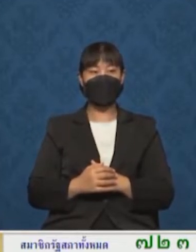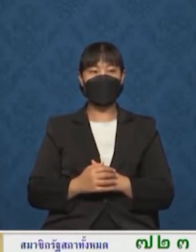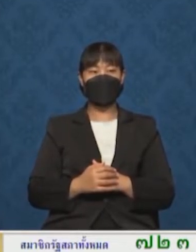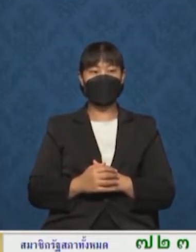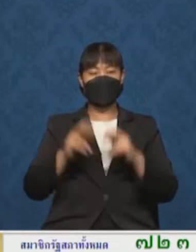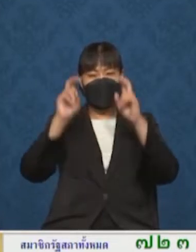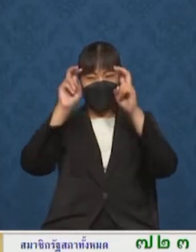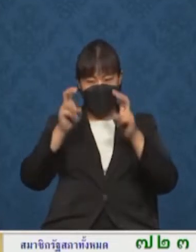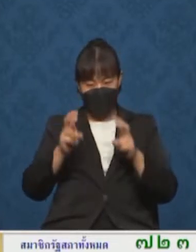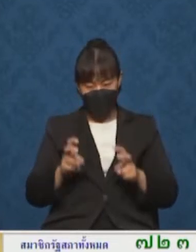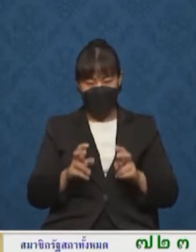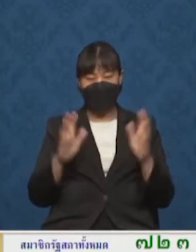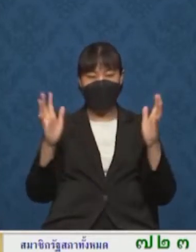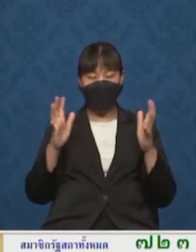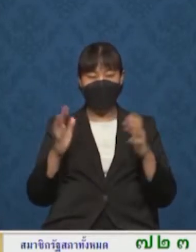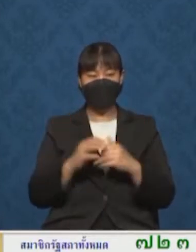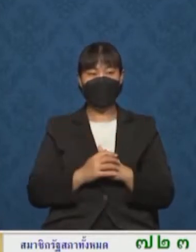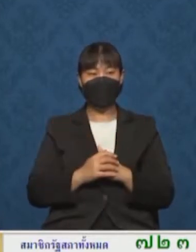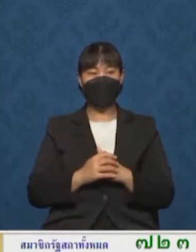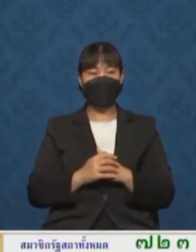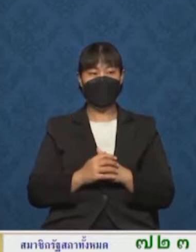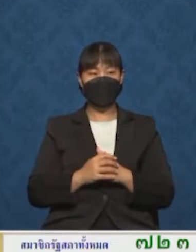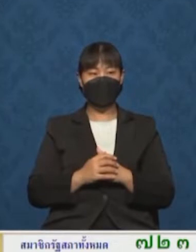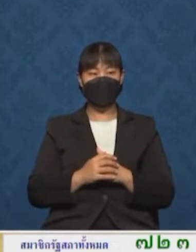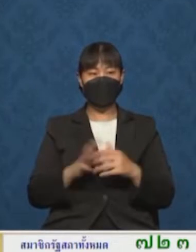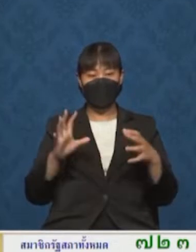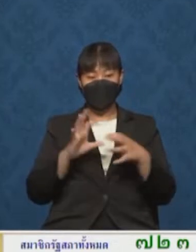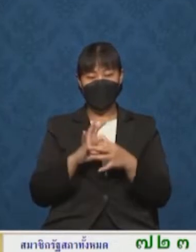ว่าในขั้นวผมจะพูดเฉพาะเรื่องเดียวคือ เรื่องของอ flags